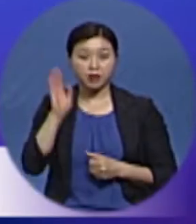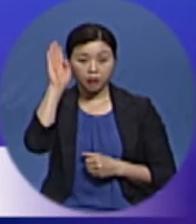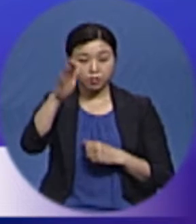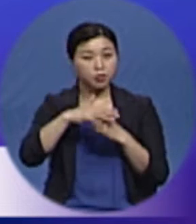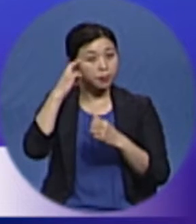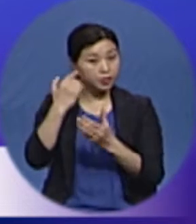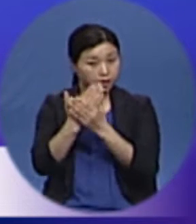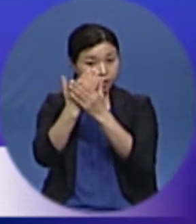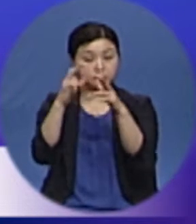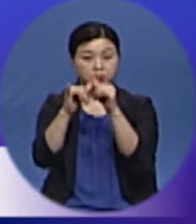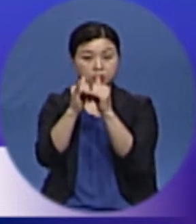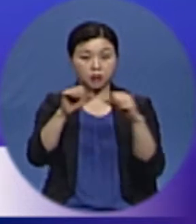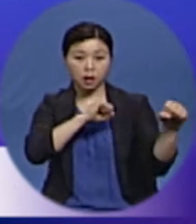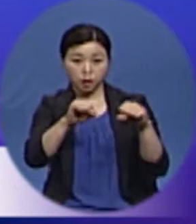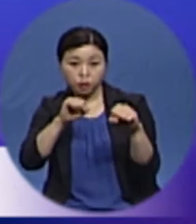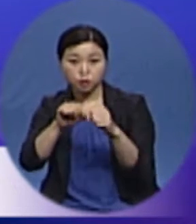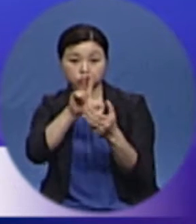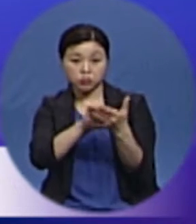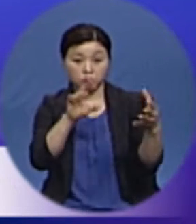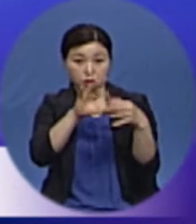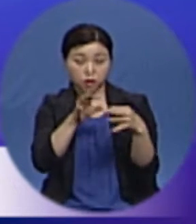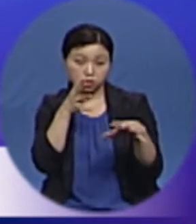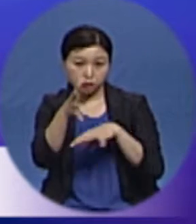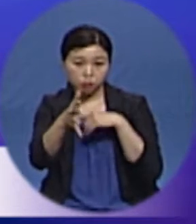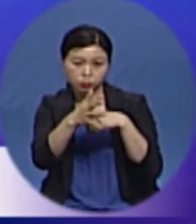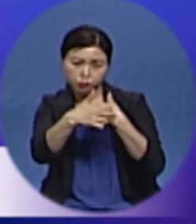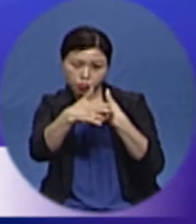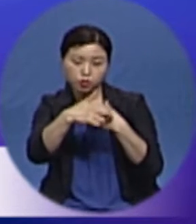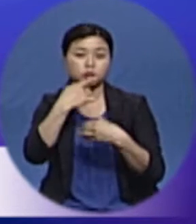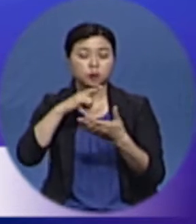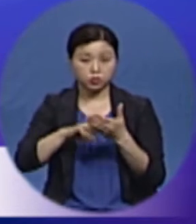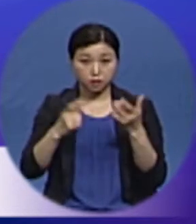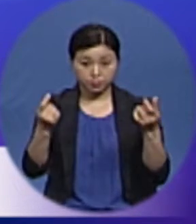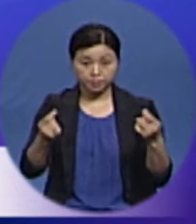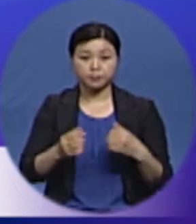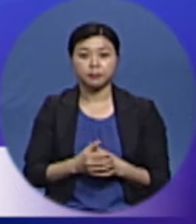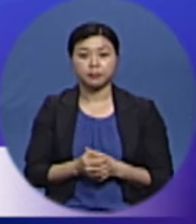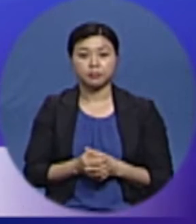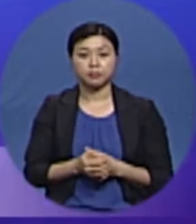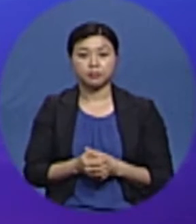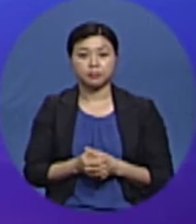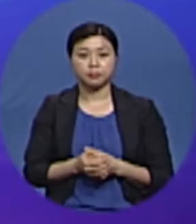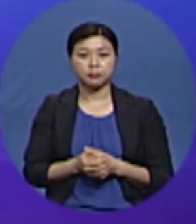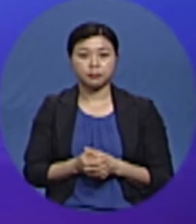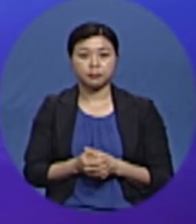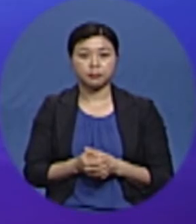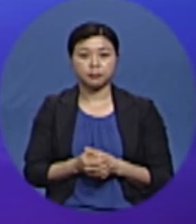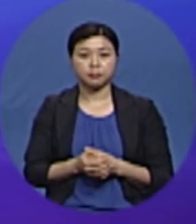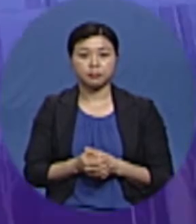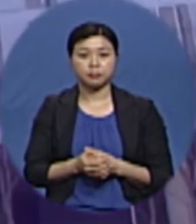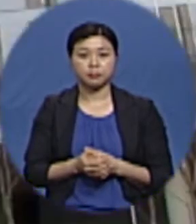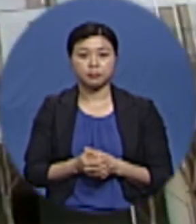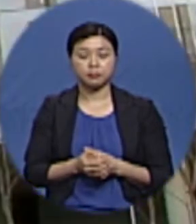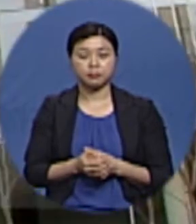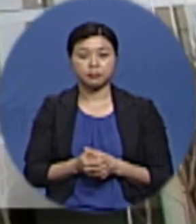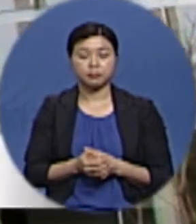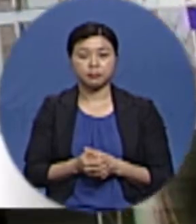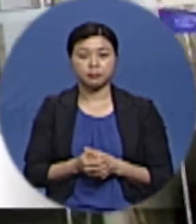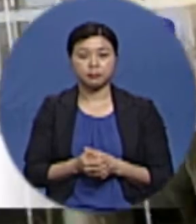앞으로 발달장애인 행동 문제에 대한 전문적 치료가 쉬워질 전망입니다.